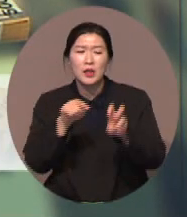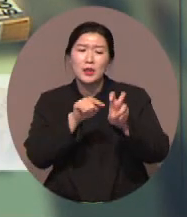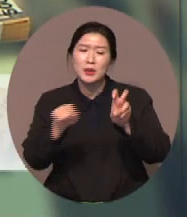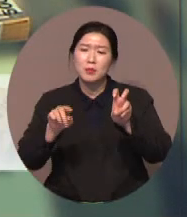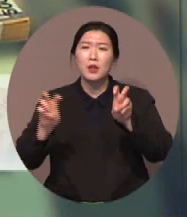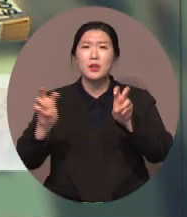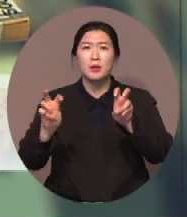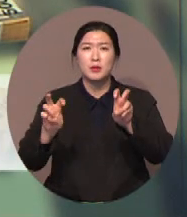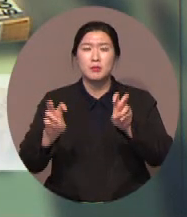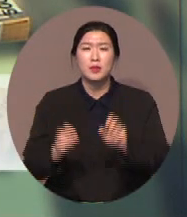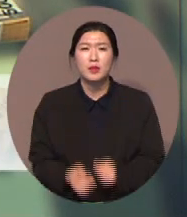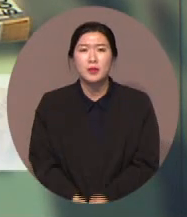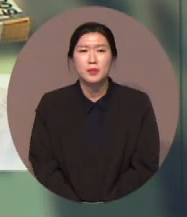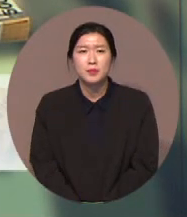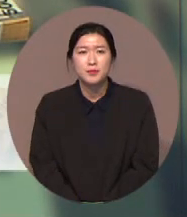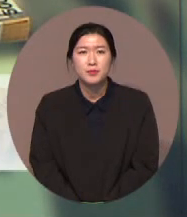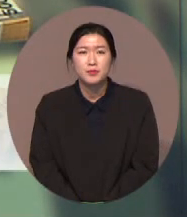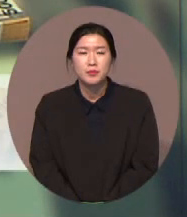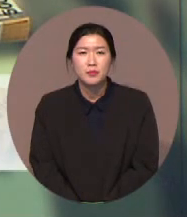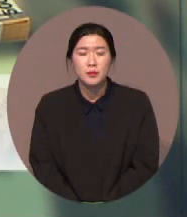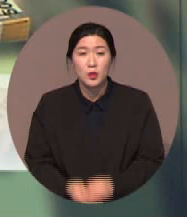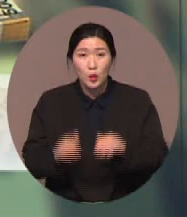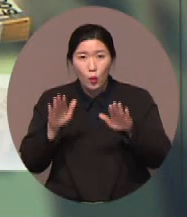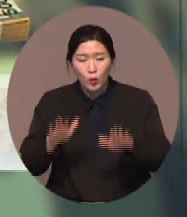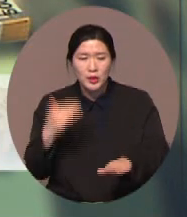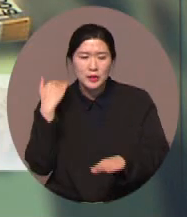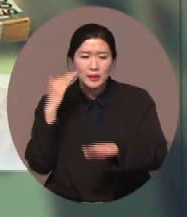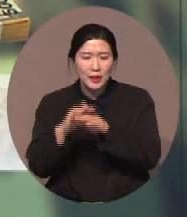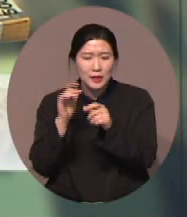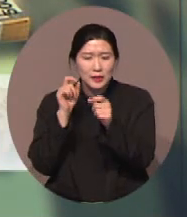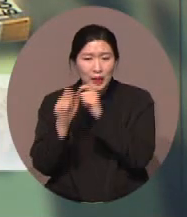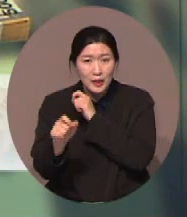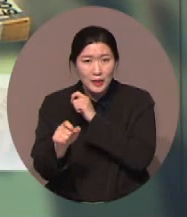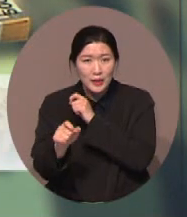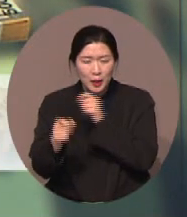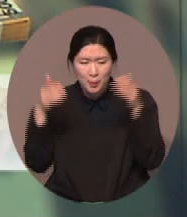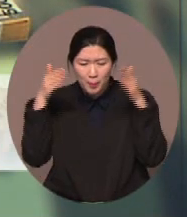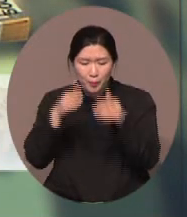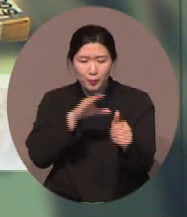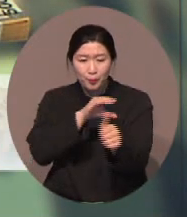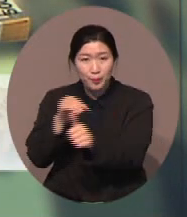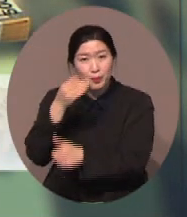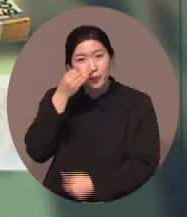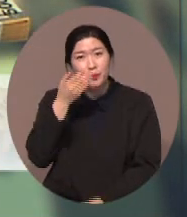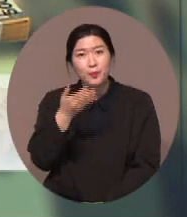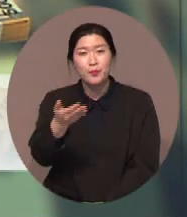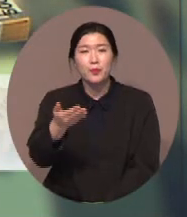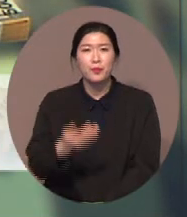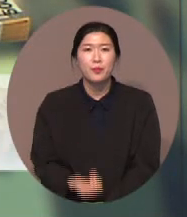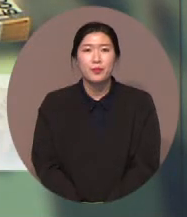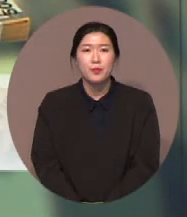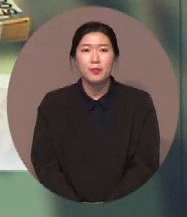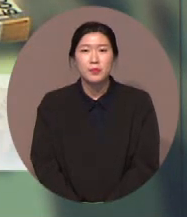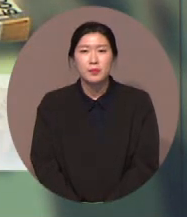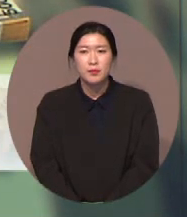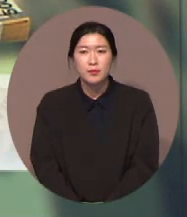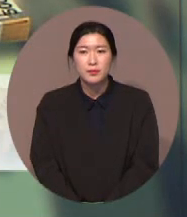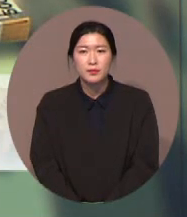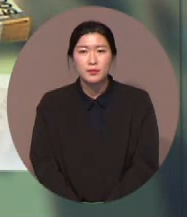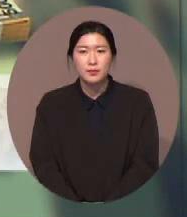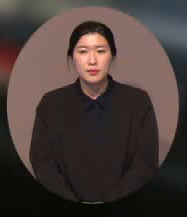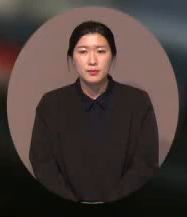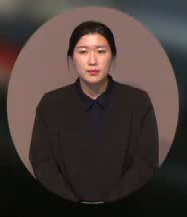젊은 청년들이 피해를 입었습니다 오늘은이 전세 사기 사건 집중적으로 들여다보겠습니다 먼저 윤흥성